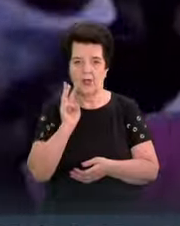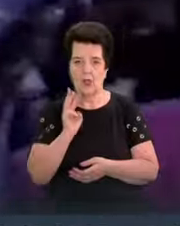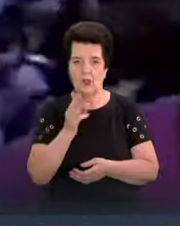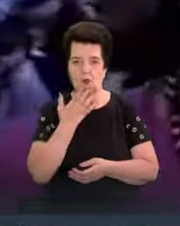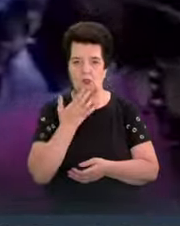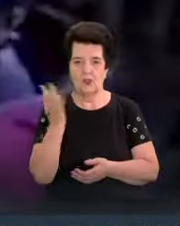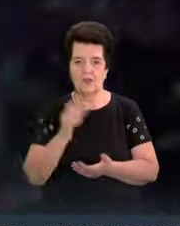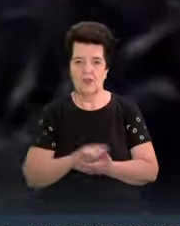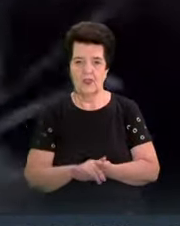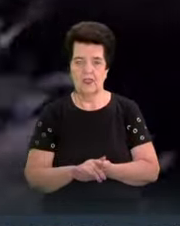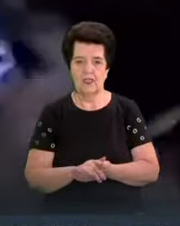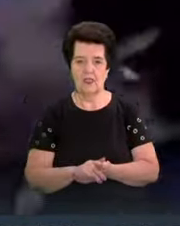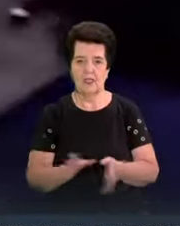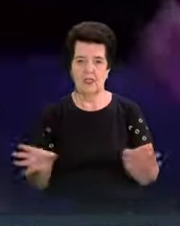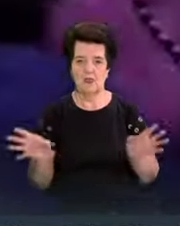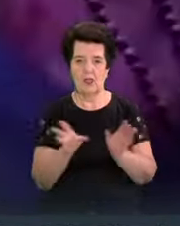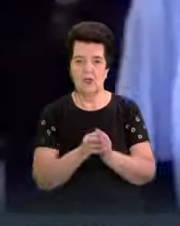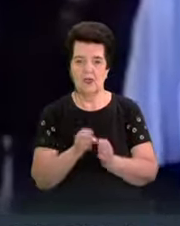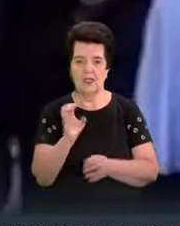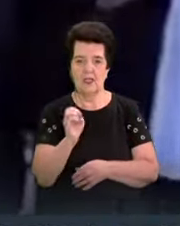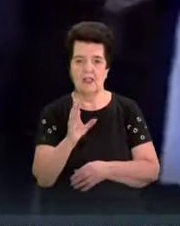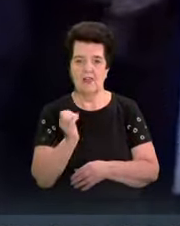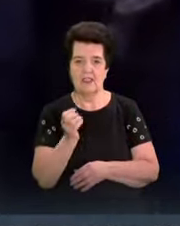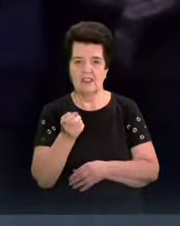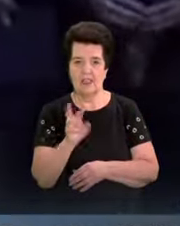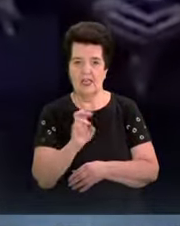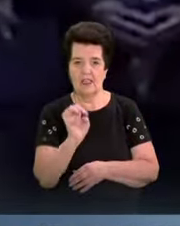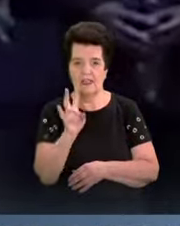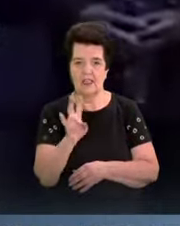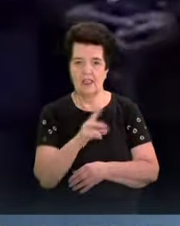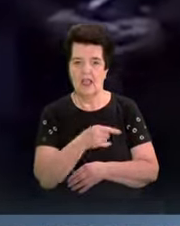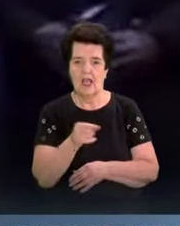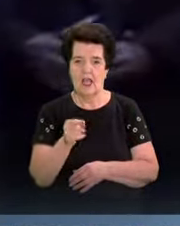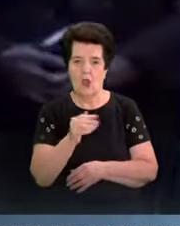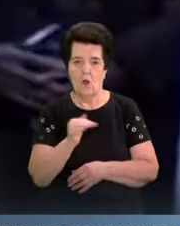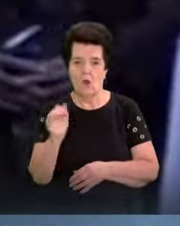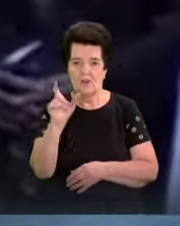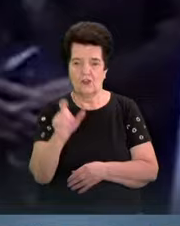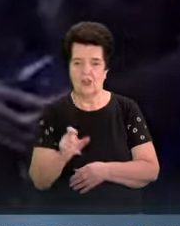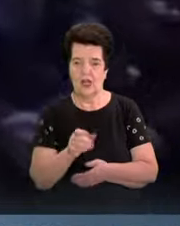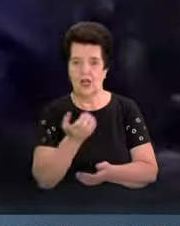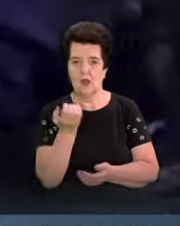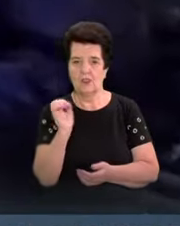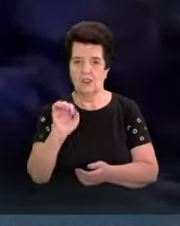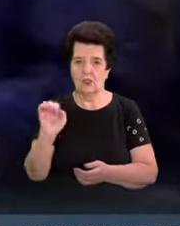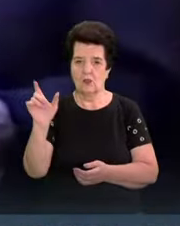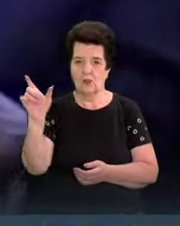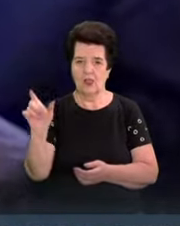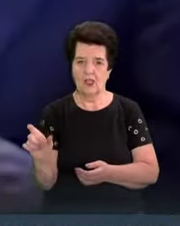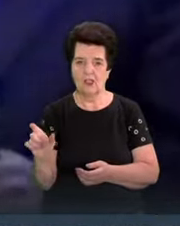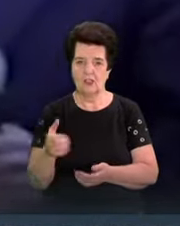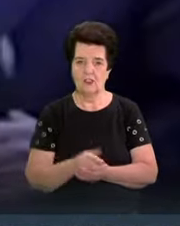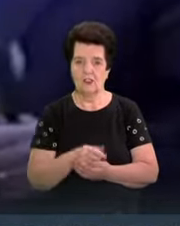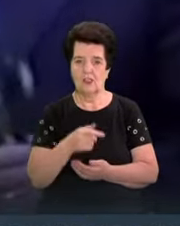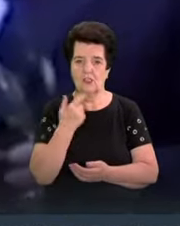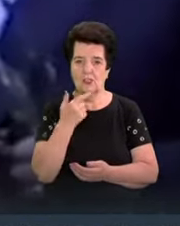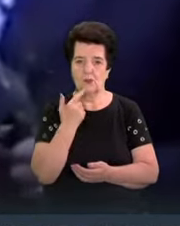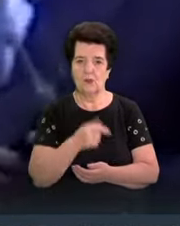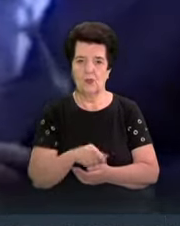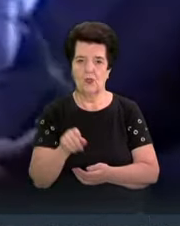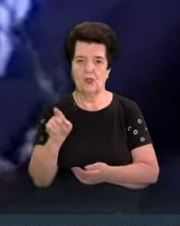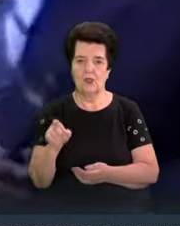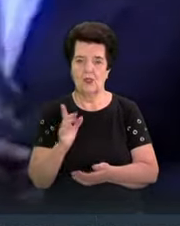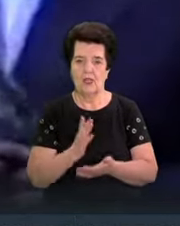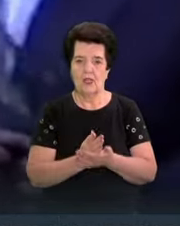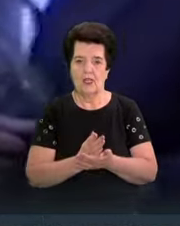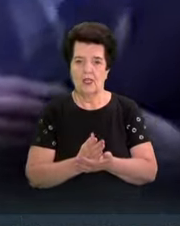oficial elvețian de acolo, oficialul înalt se întoarce către colegul sale și spune: el este un vrai